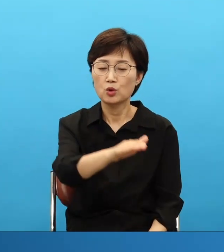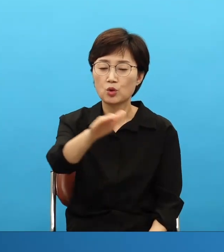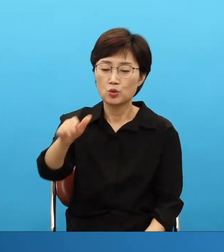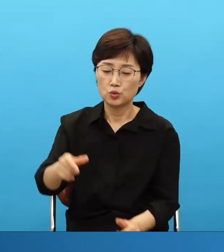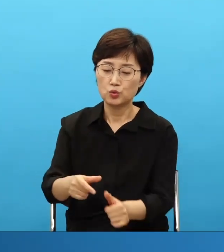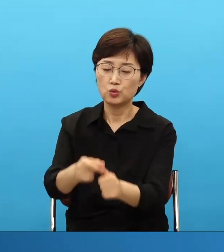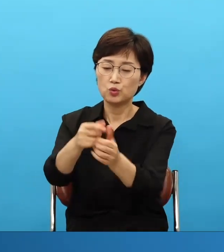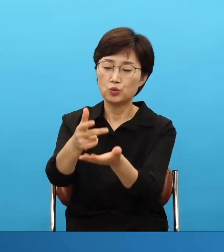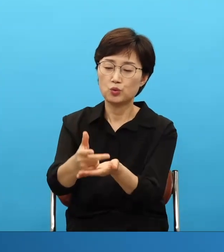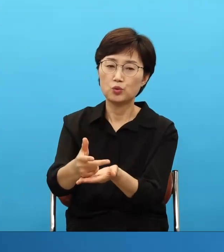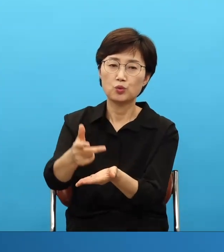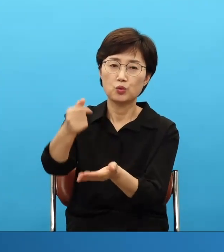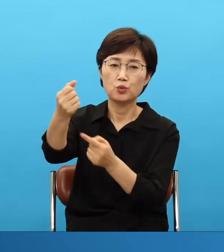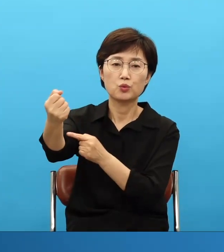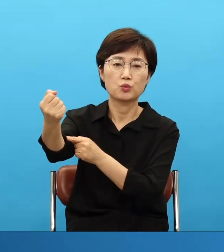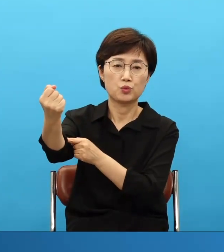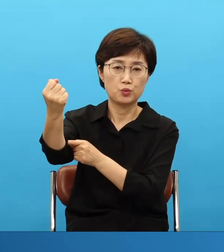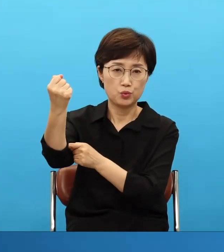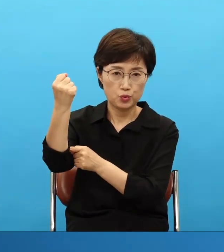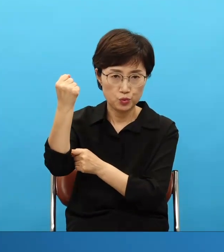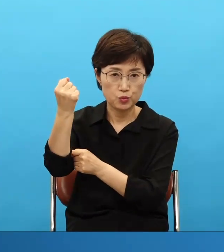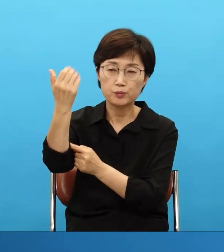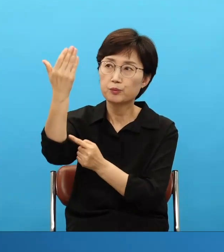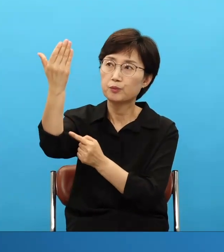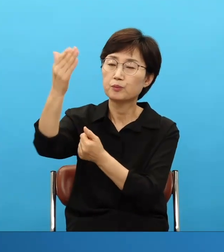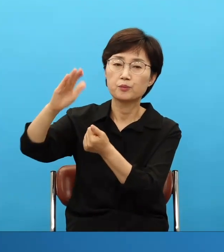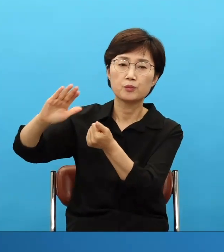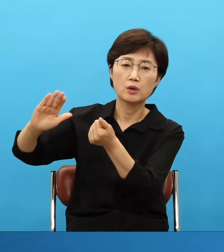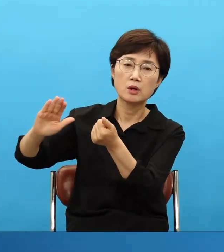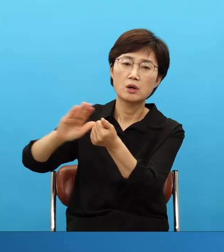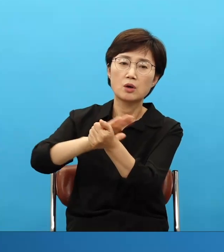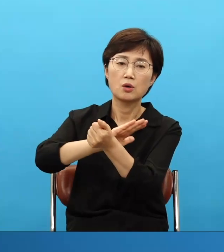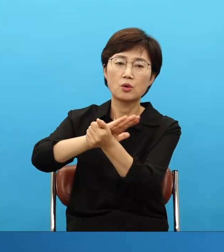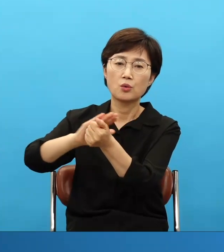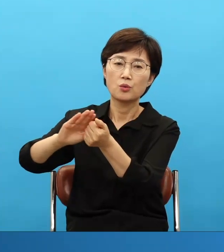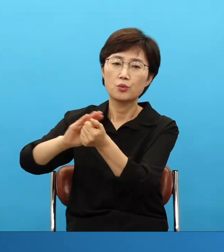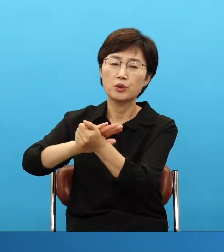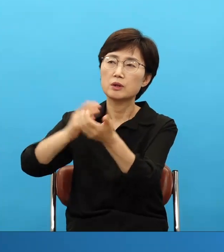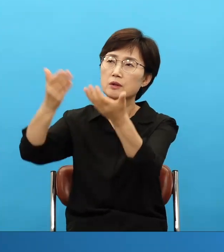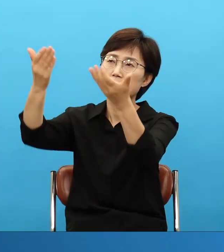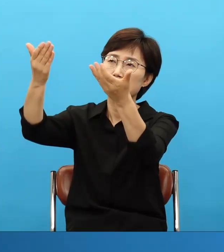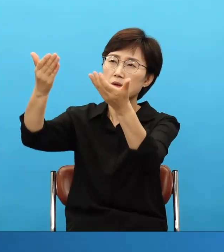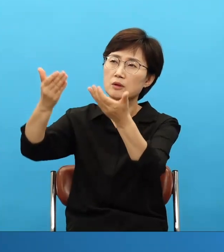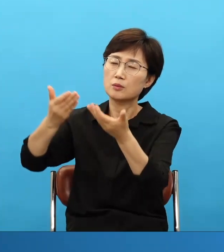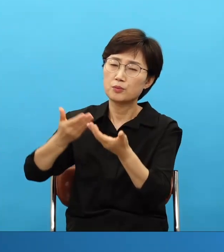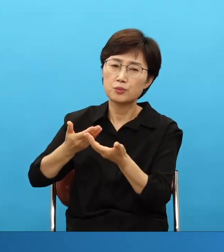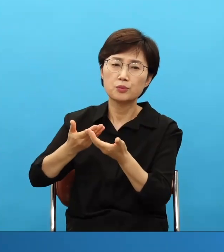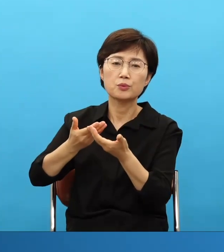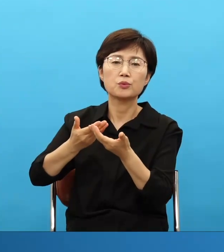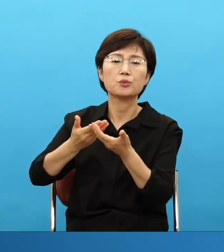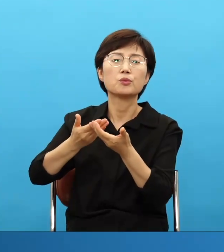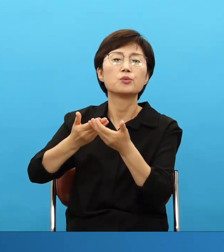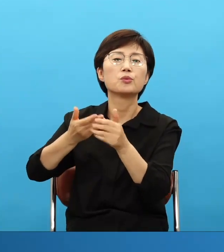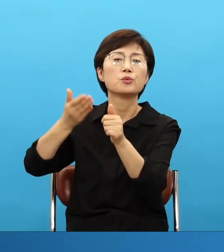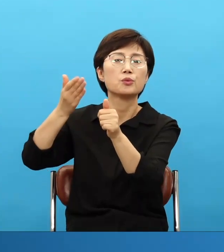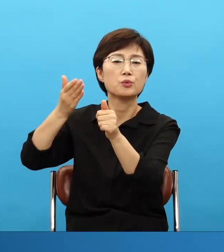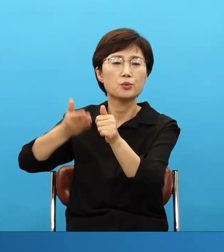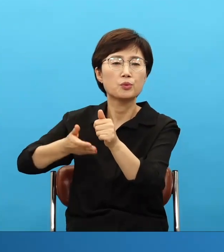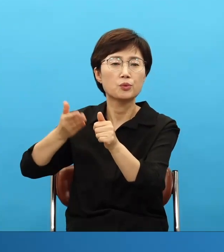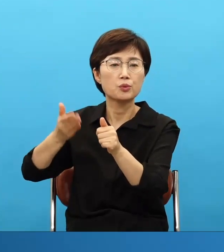승리하라 우리 구주의 힘과 그의 위로를